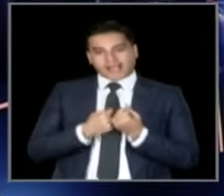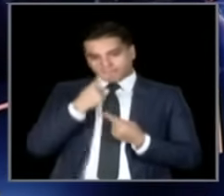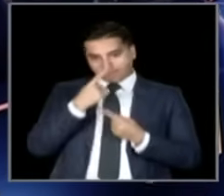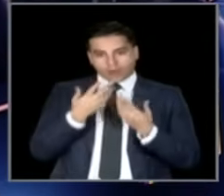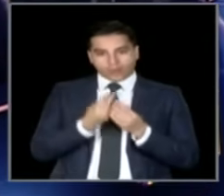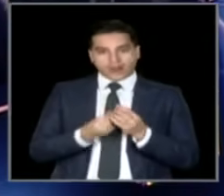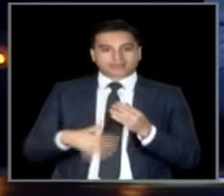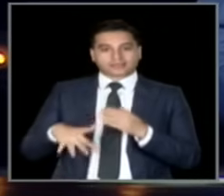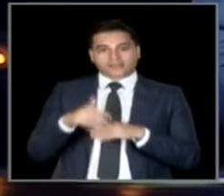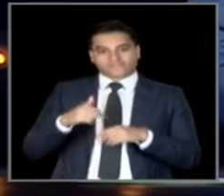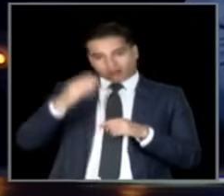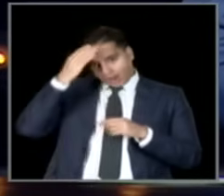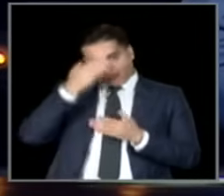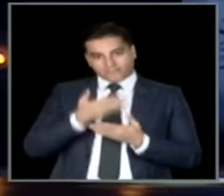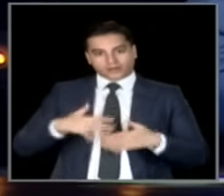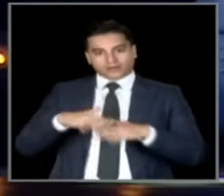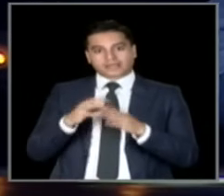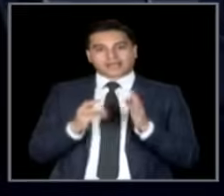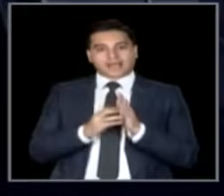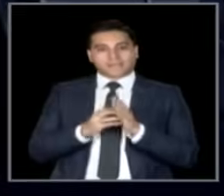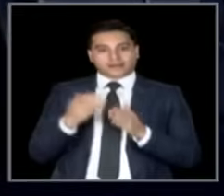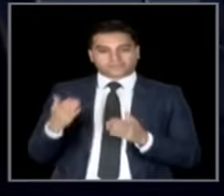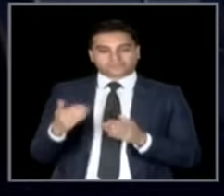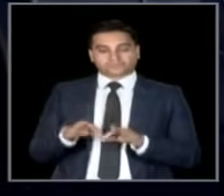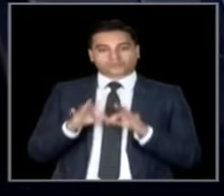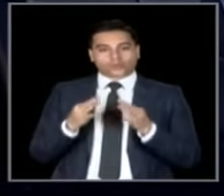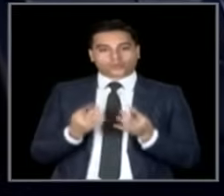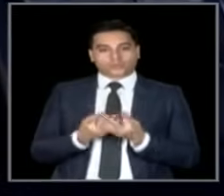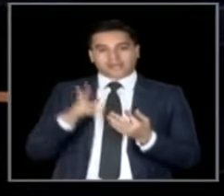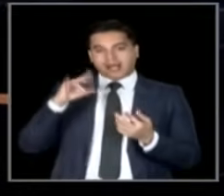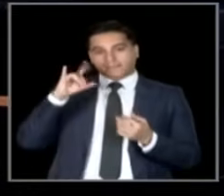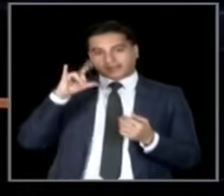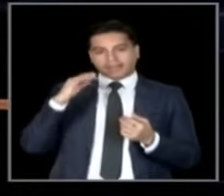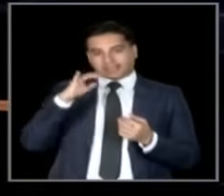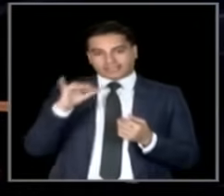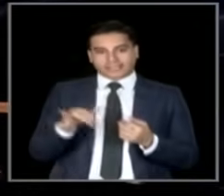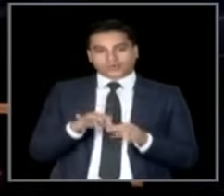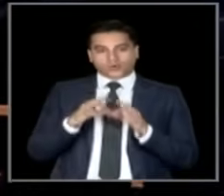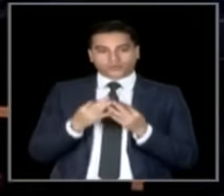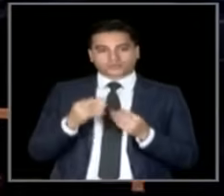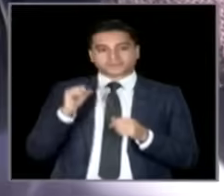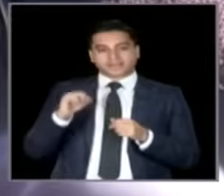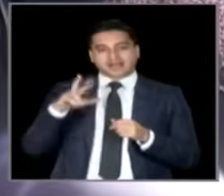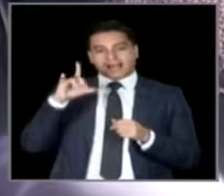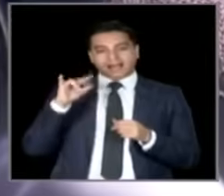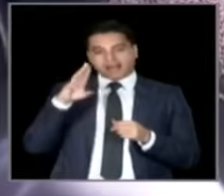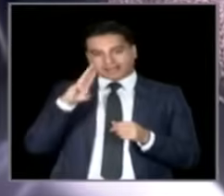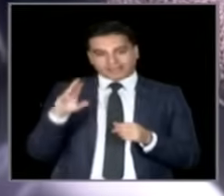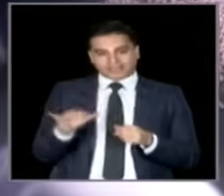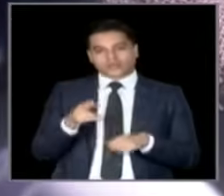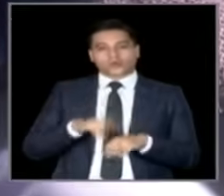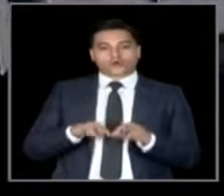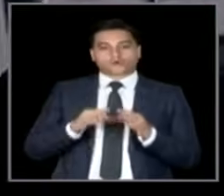ولادنا في عباقرة الجامعات. عيلة المليجي، عيلة الليسي، عيلة